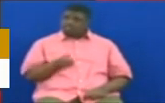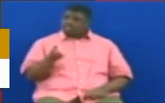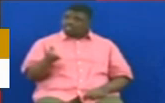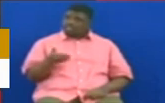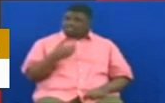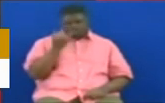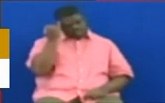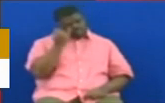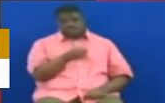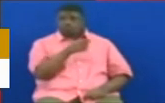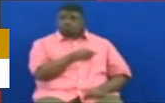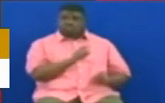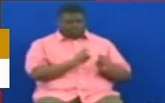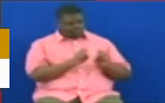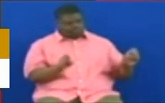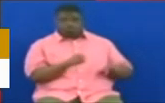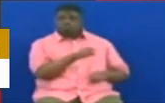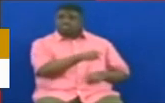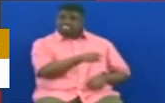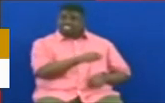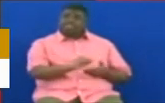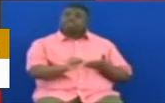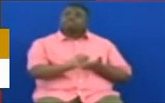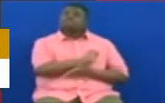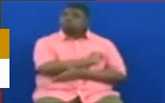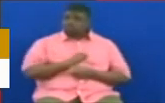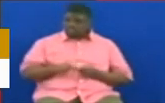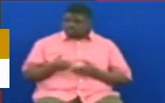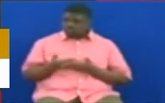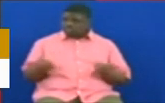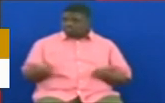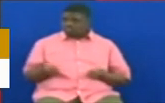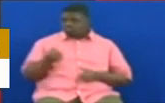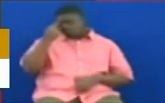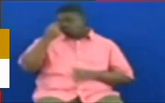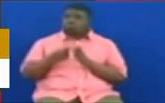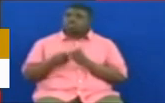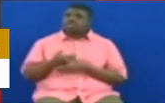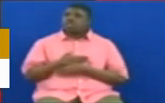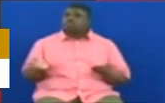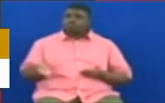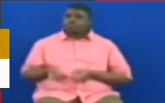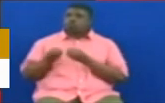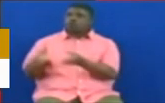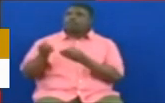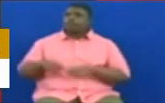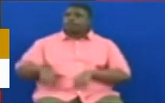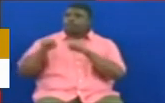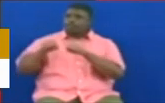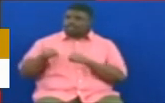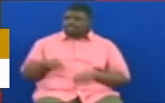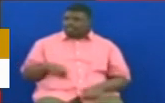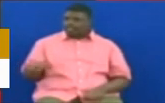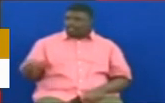na shauri kifungu hiki kifutwe kwa sababu hakina mantiki ya kuwapa tena mamlaka hawa Deep Sea